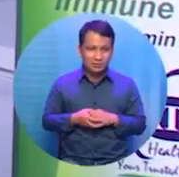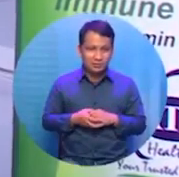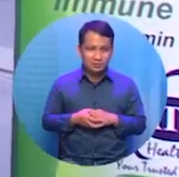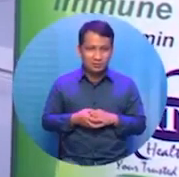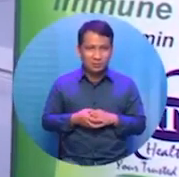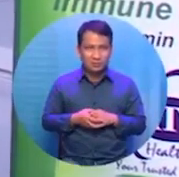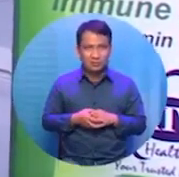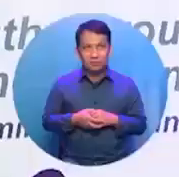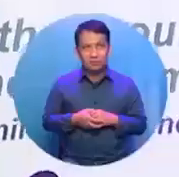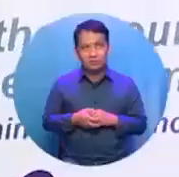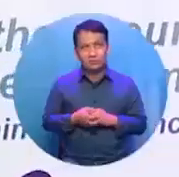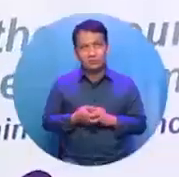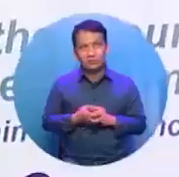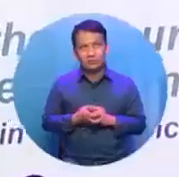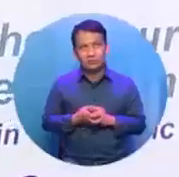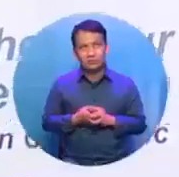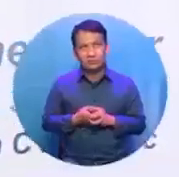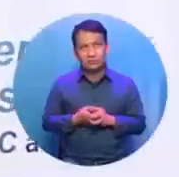Sarapi!